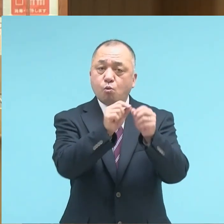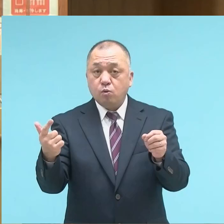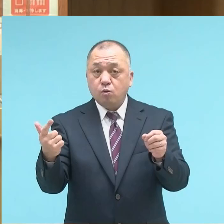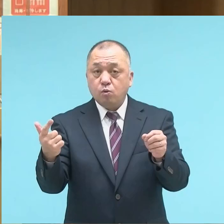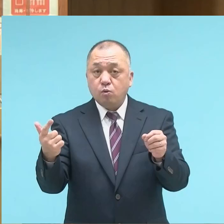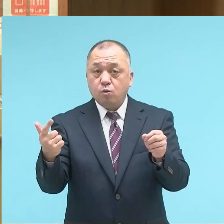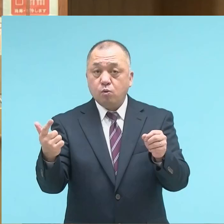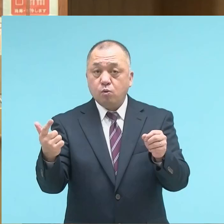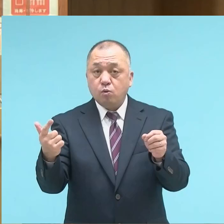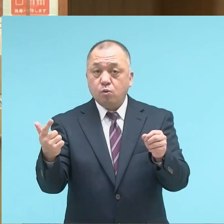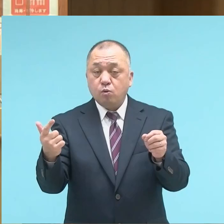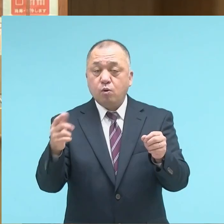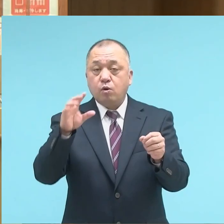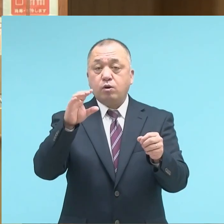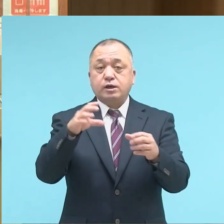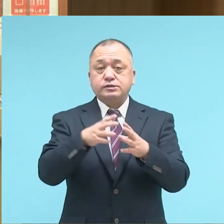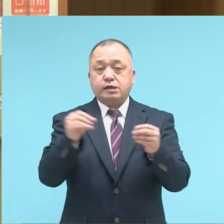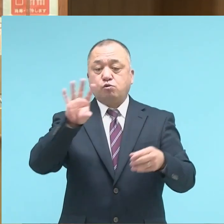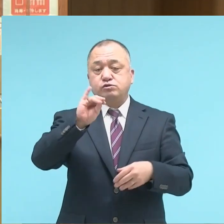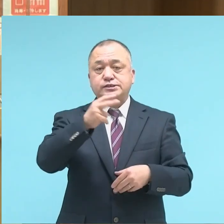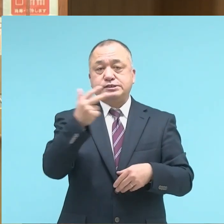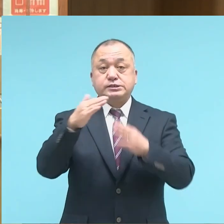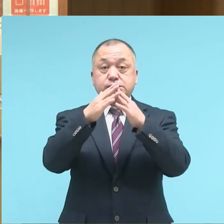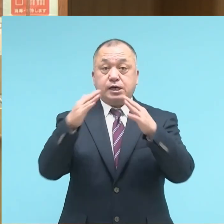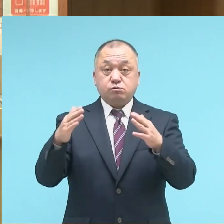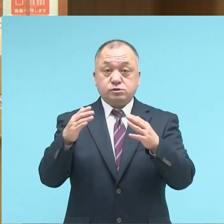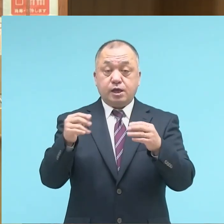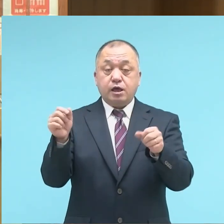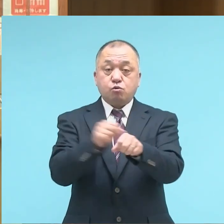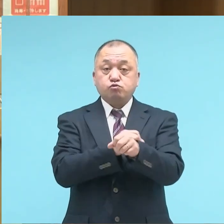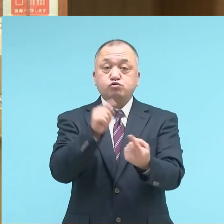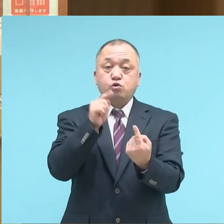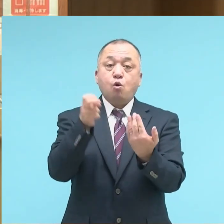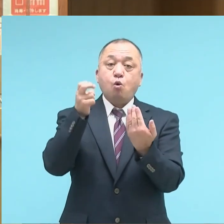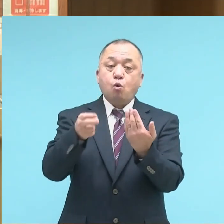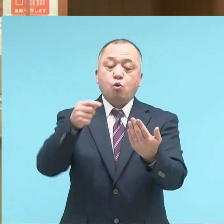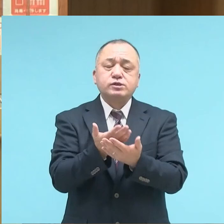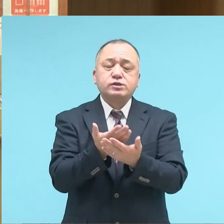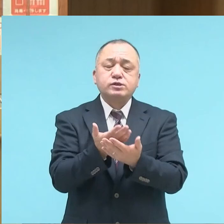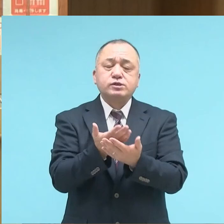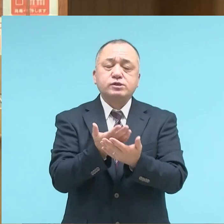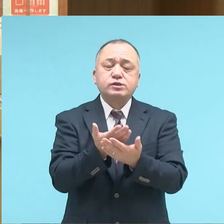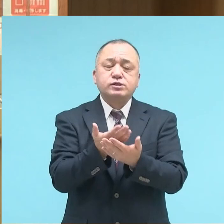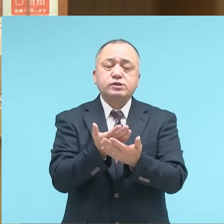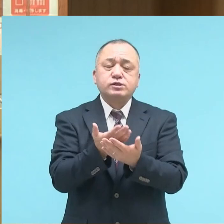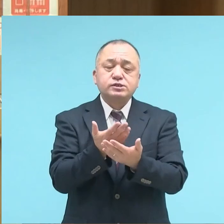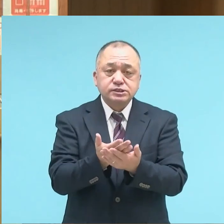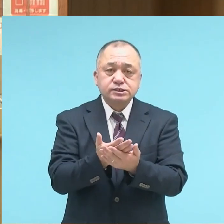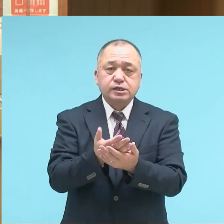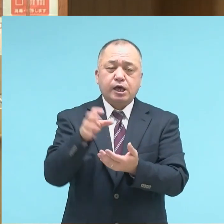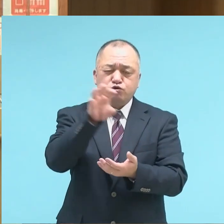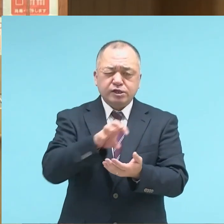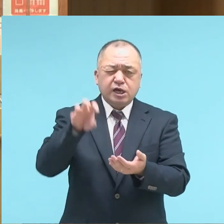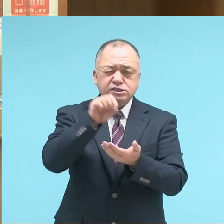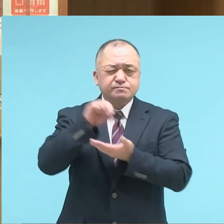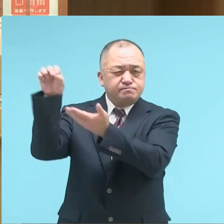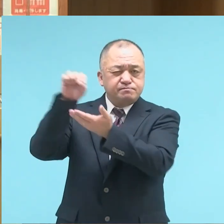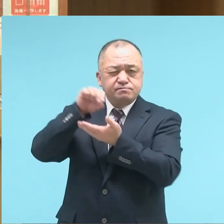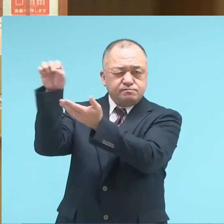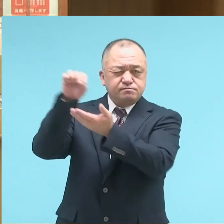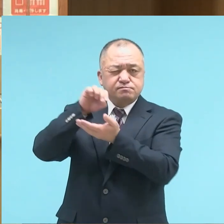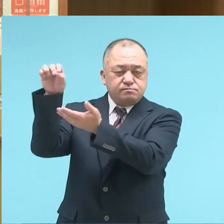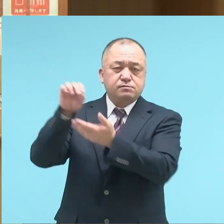などをですね、知事会としてはやはり特措法の中で議論をしていただきたいということを、これ繰り返しお願いを